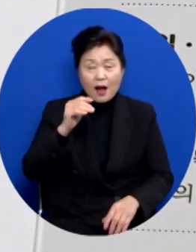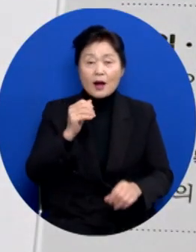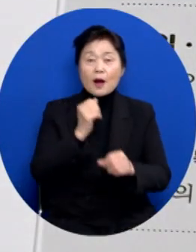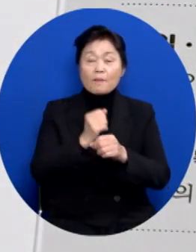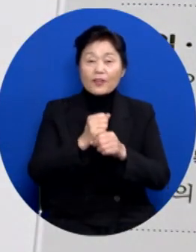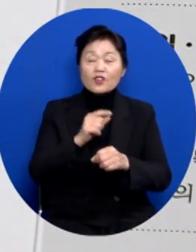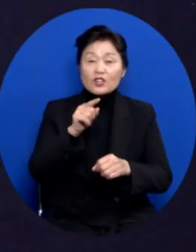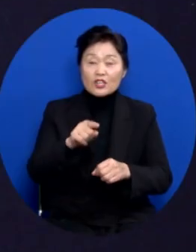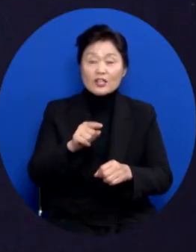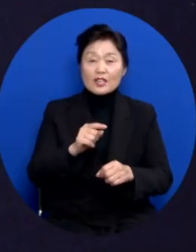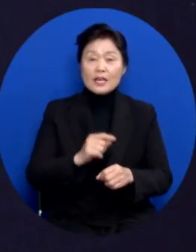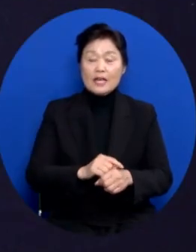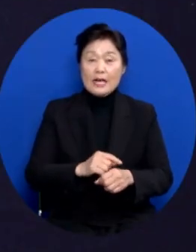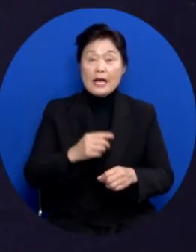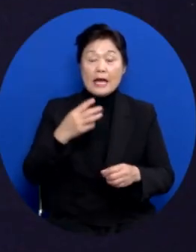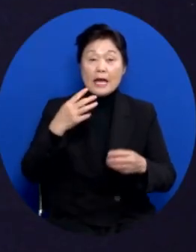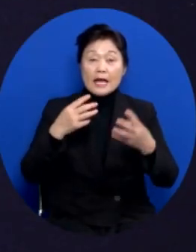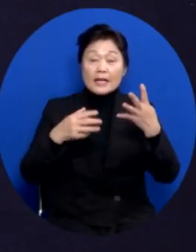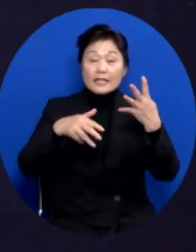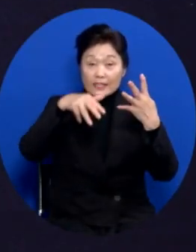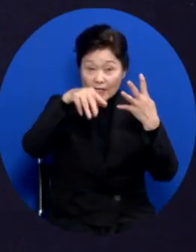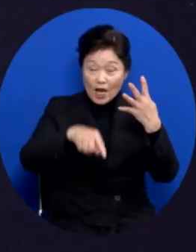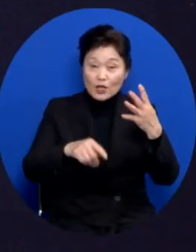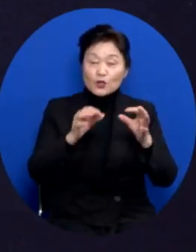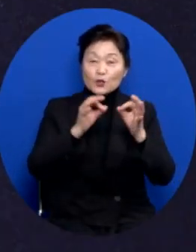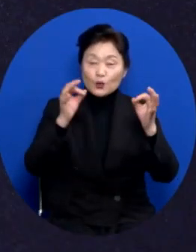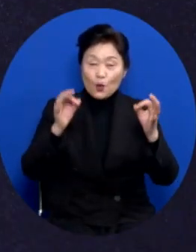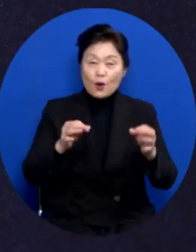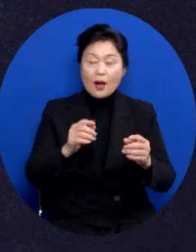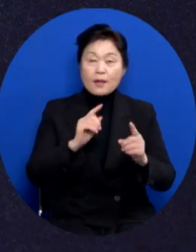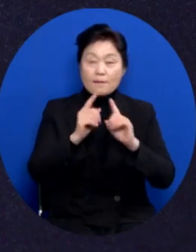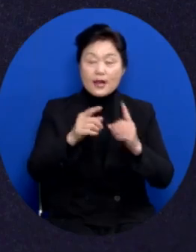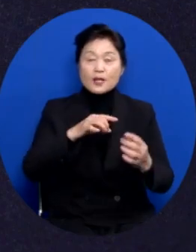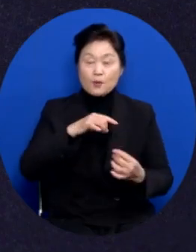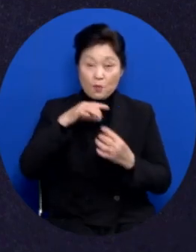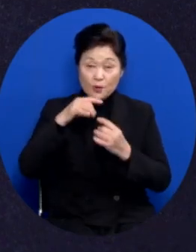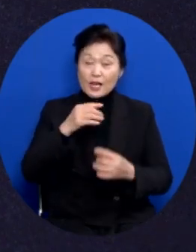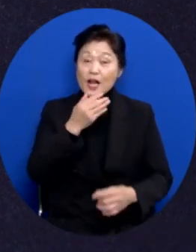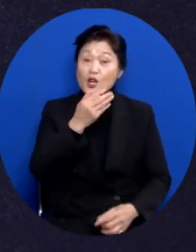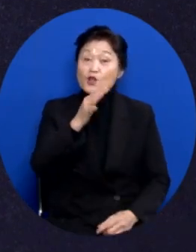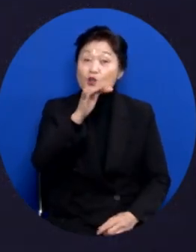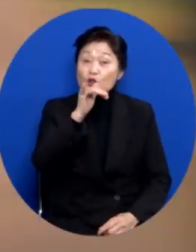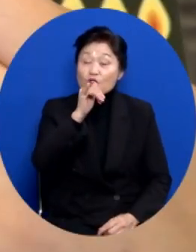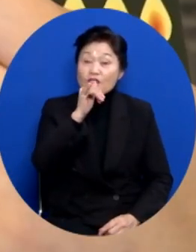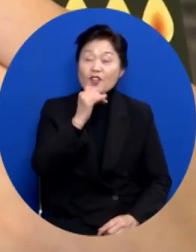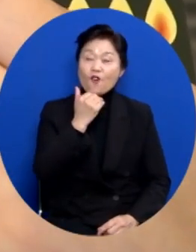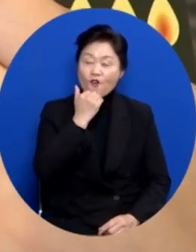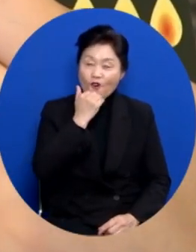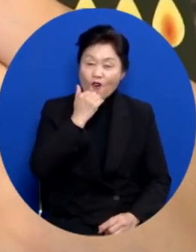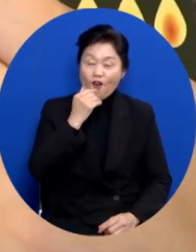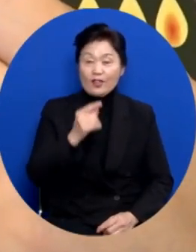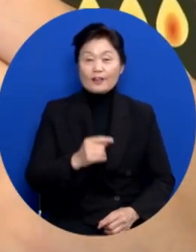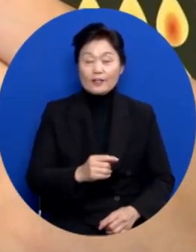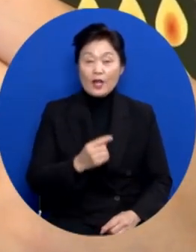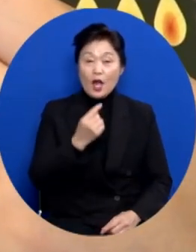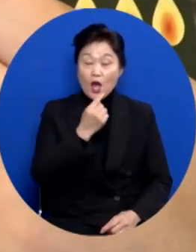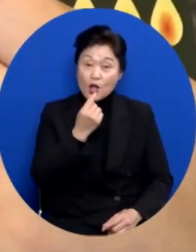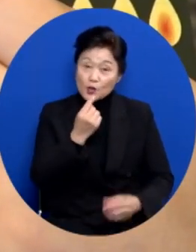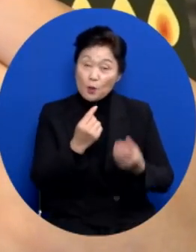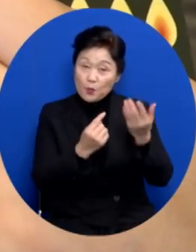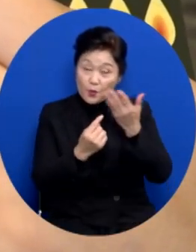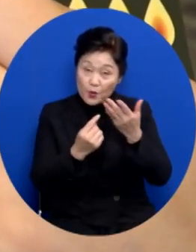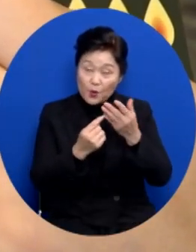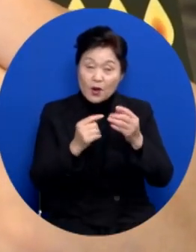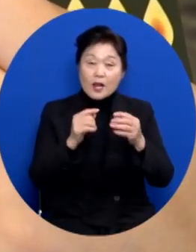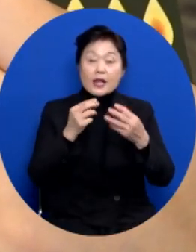활용해 대림절 4주 동안 말씀을 묵상하는 대림절 트래커입니다. 대림절 초를 밝히는 촛불 또는 창문